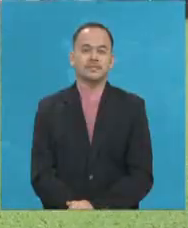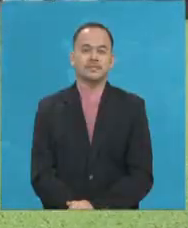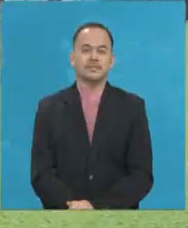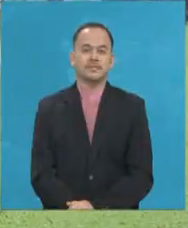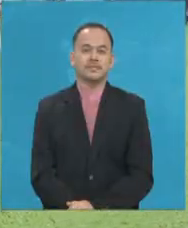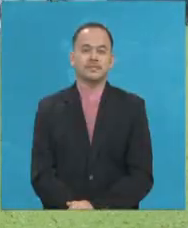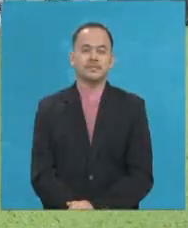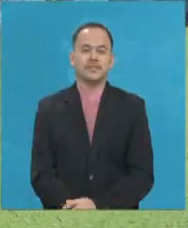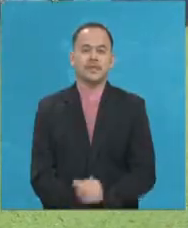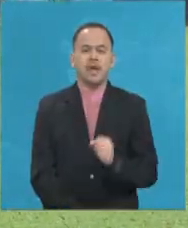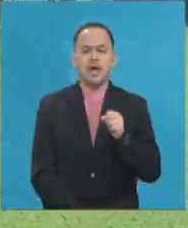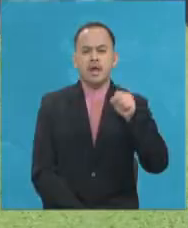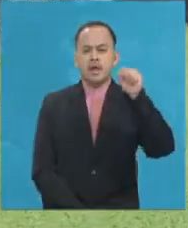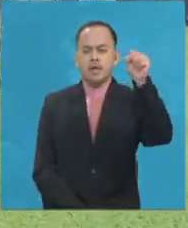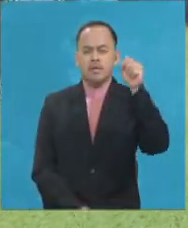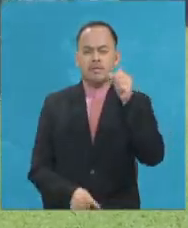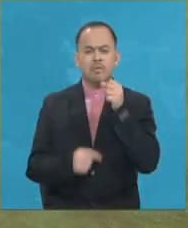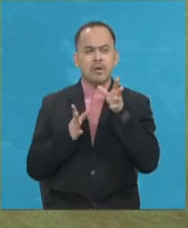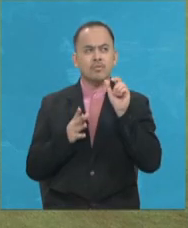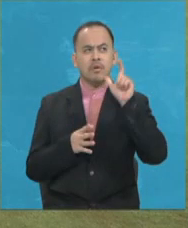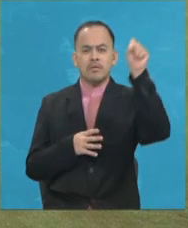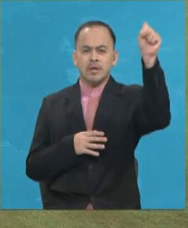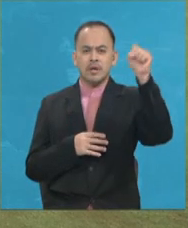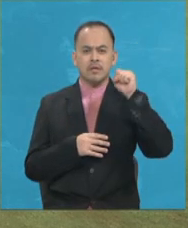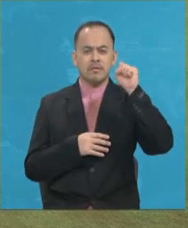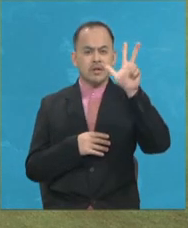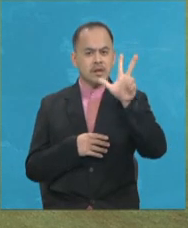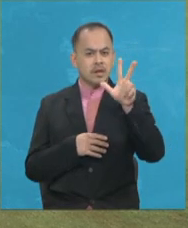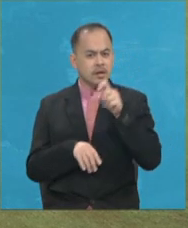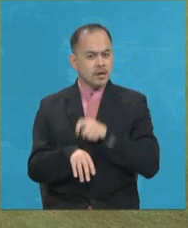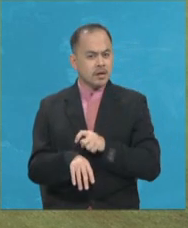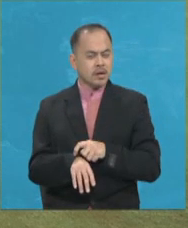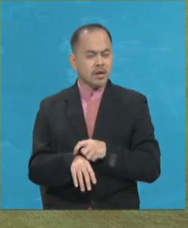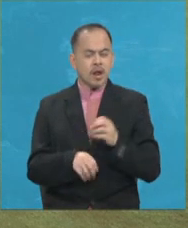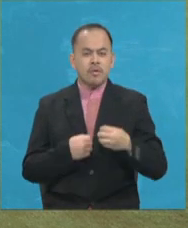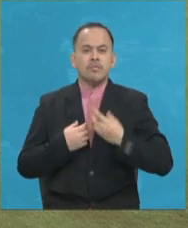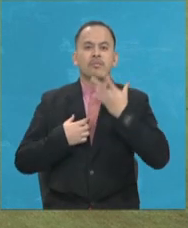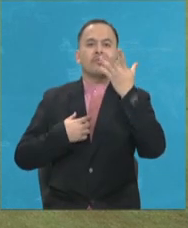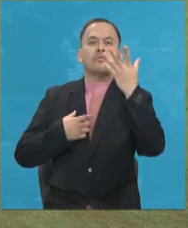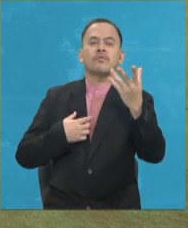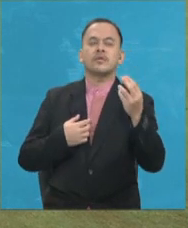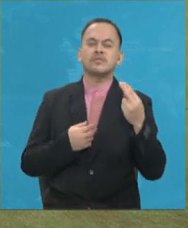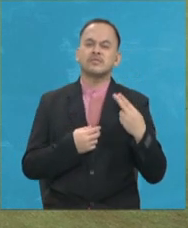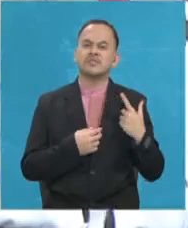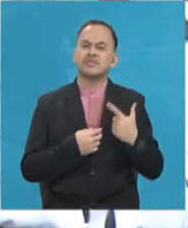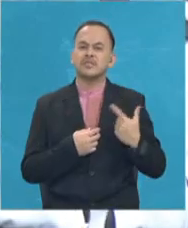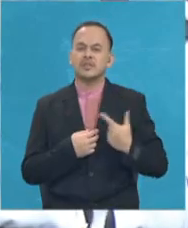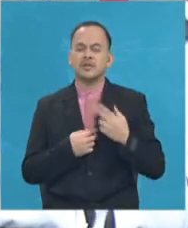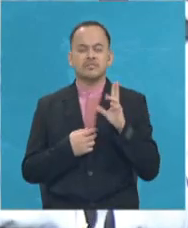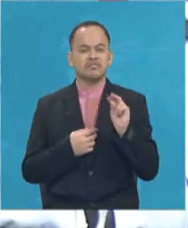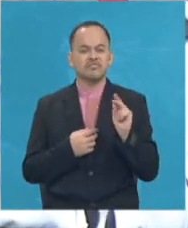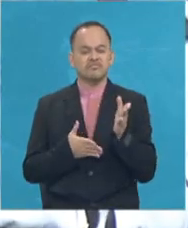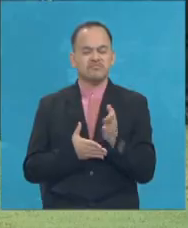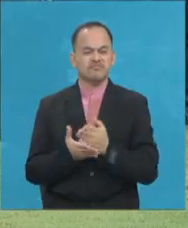lowongan tiga kali download kebawah duli tuanku fatik bergema sebagai Luahan taat setia kepada raja yang tidak